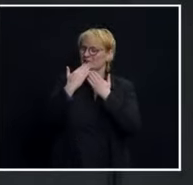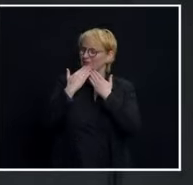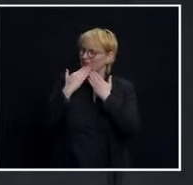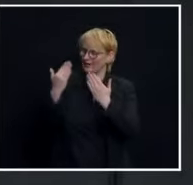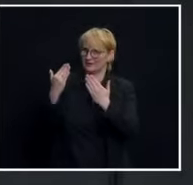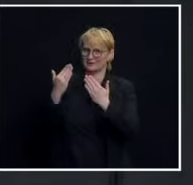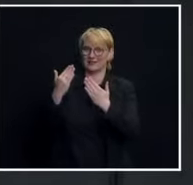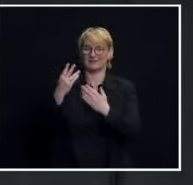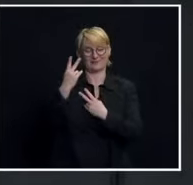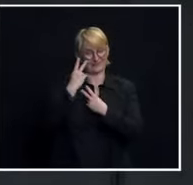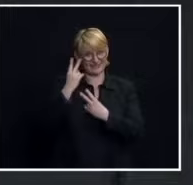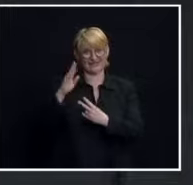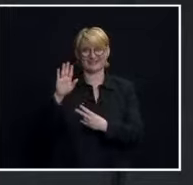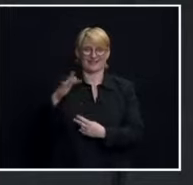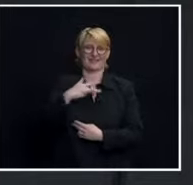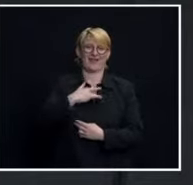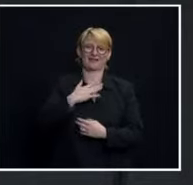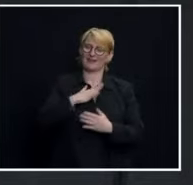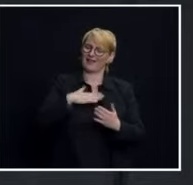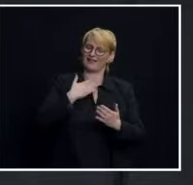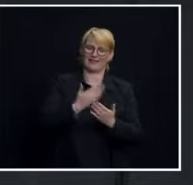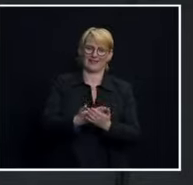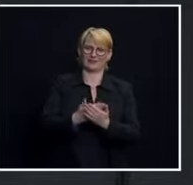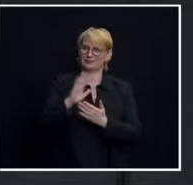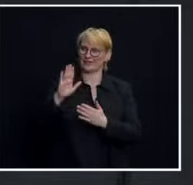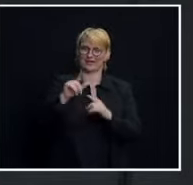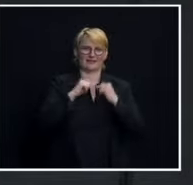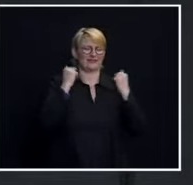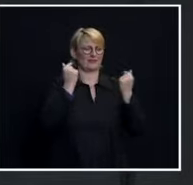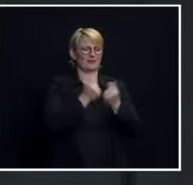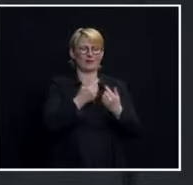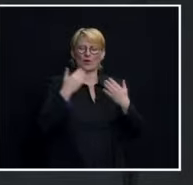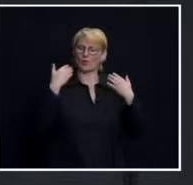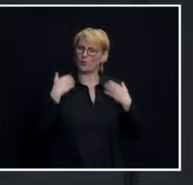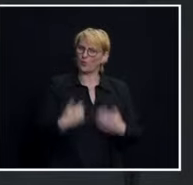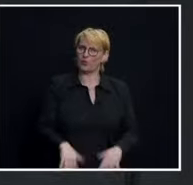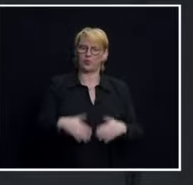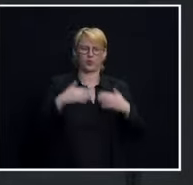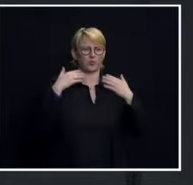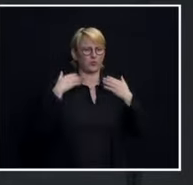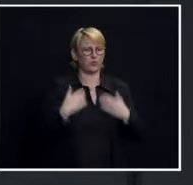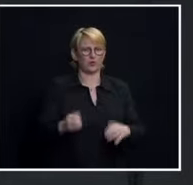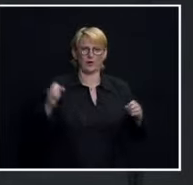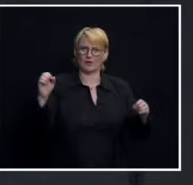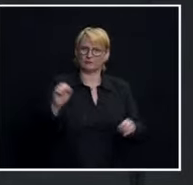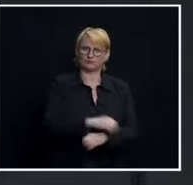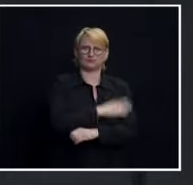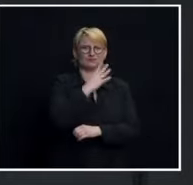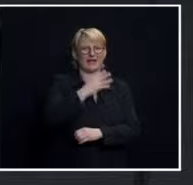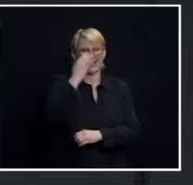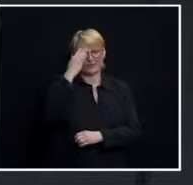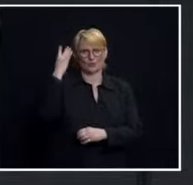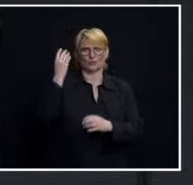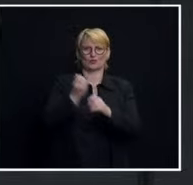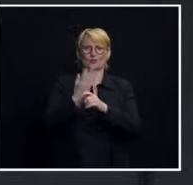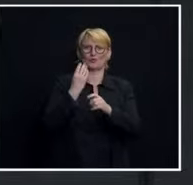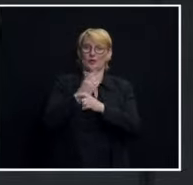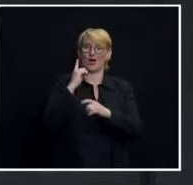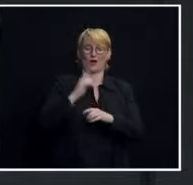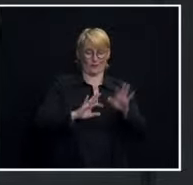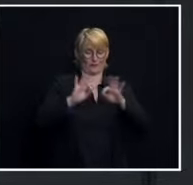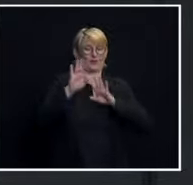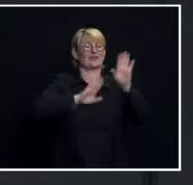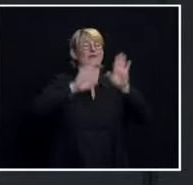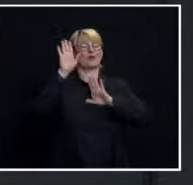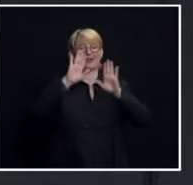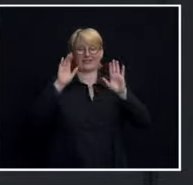Zeit. Und er hat heute wirklich mit seinem Team ganz Beeindruckendes geleistet für die Erinnerungskultur und auch für die